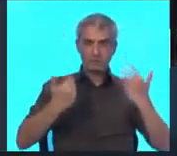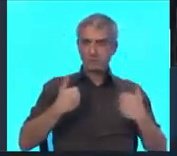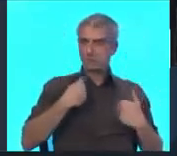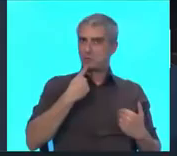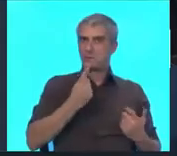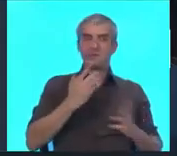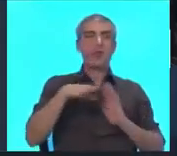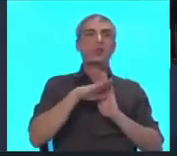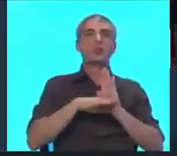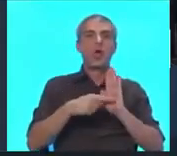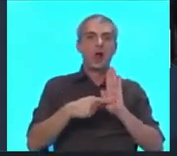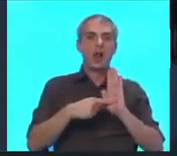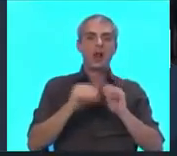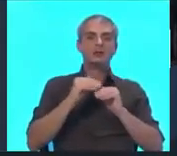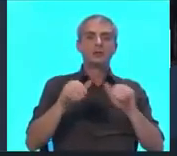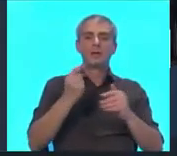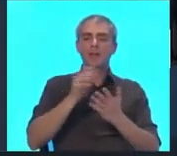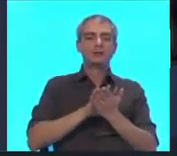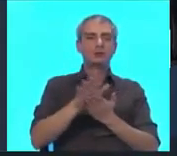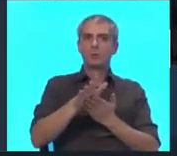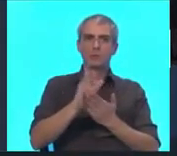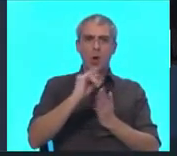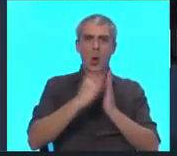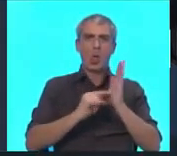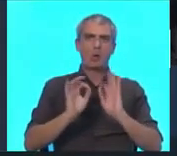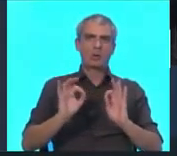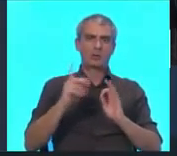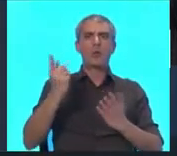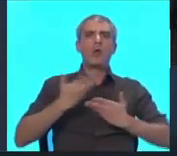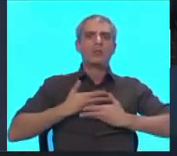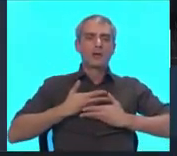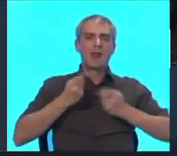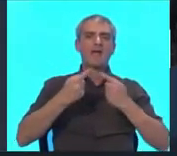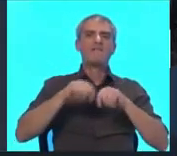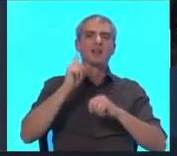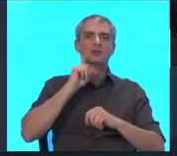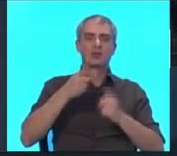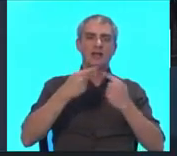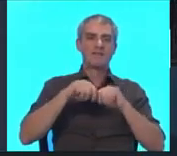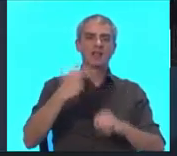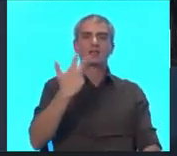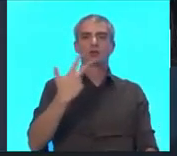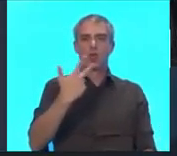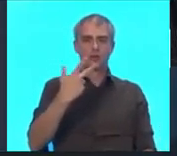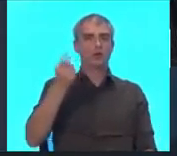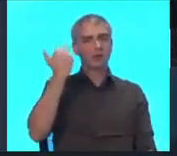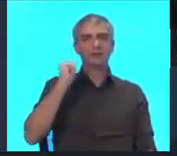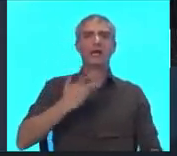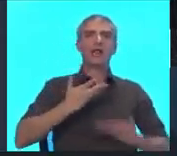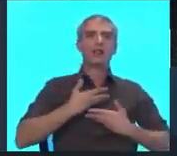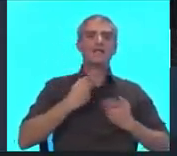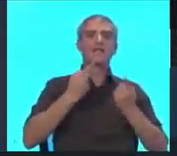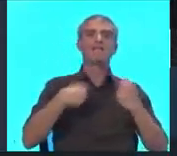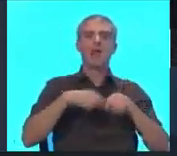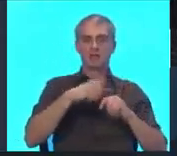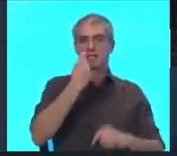שהנוהל שמגביל את סכומי ההזמנה בכלל לא חוקי. הוא התקבל על ידי ועדה שנקראת ועדת השלושה, הוא היה צריך להתקבל על ידי ועדת